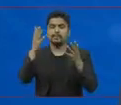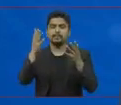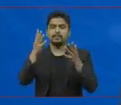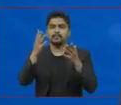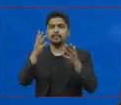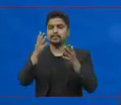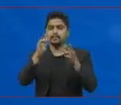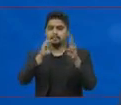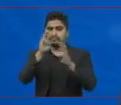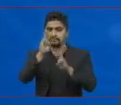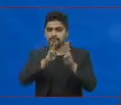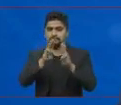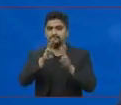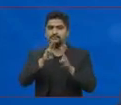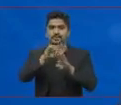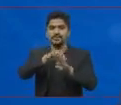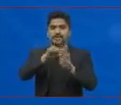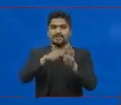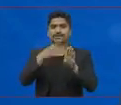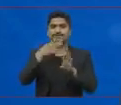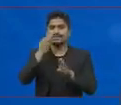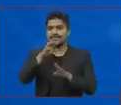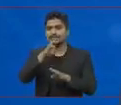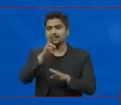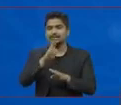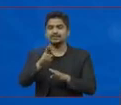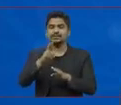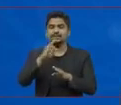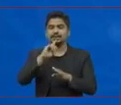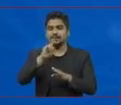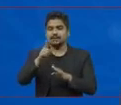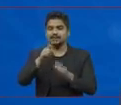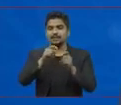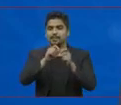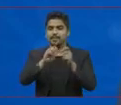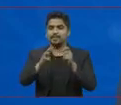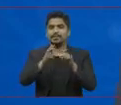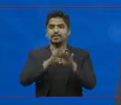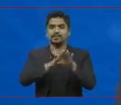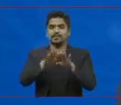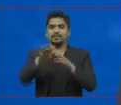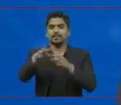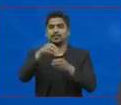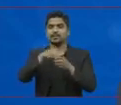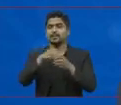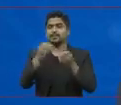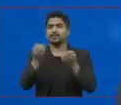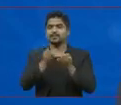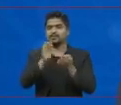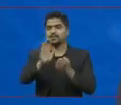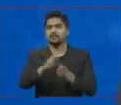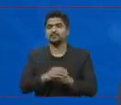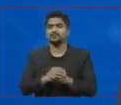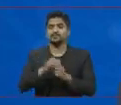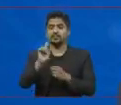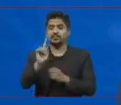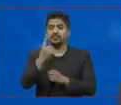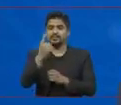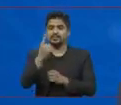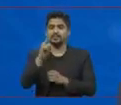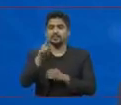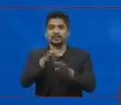एपिडेमियोलोजिकल विश्लेषण, नीतिगत निर्णय र निर्देशन तथा मापदण्ड समावेश गर्नेछौँ। सर्वप्रथम